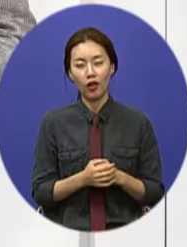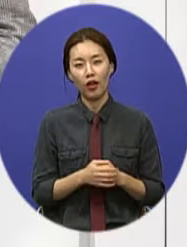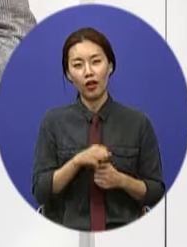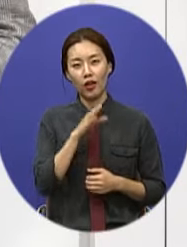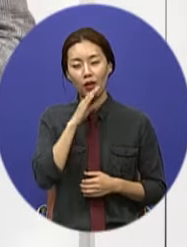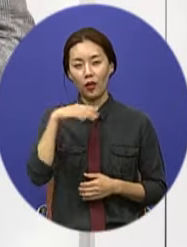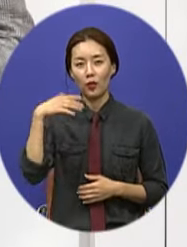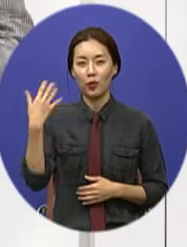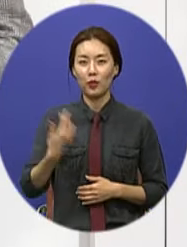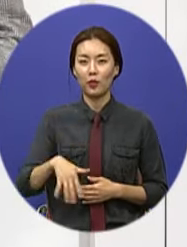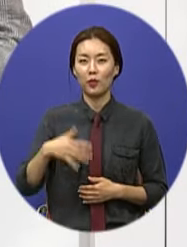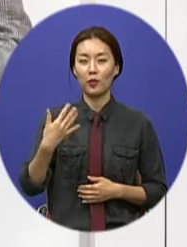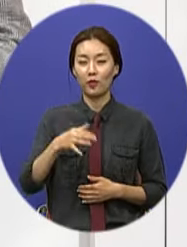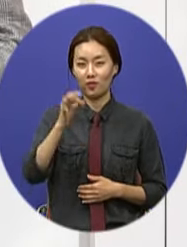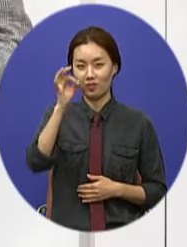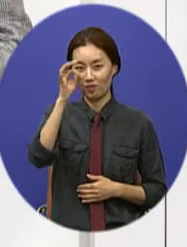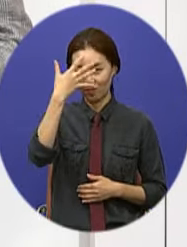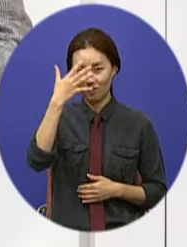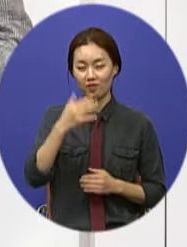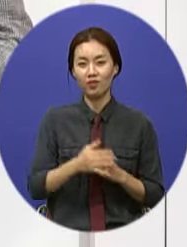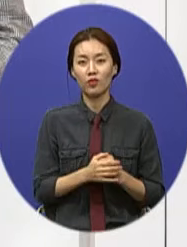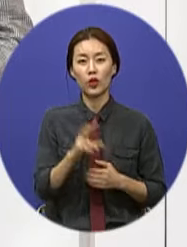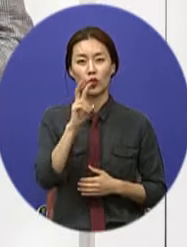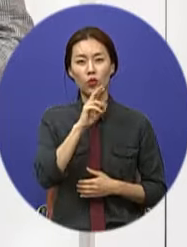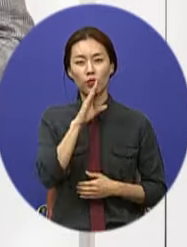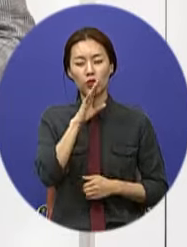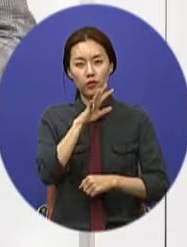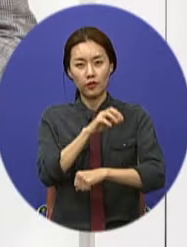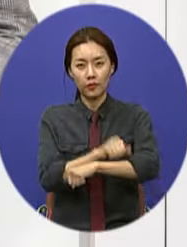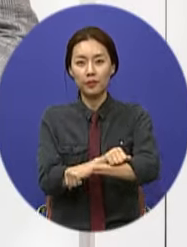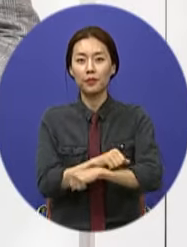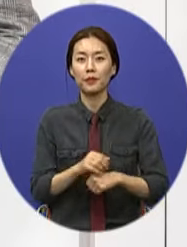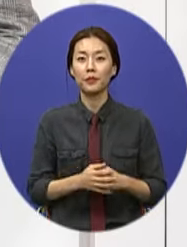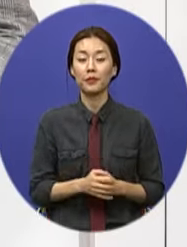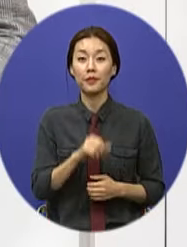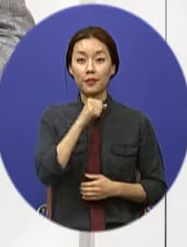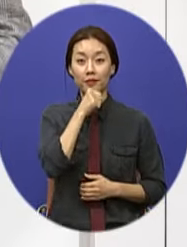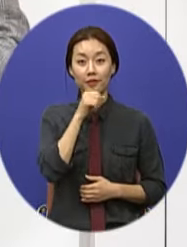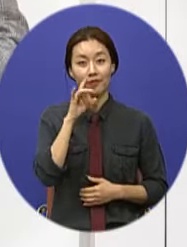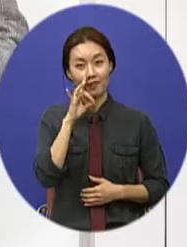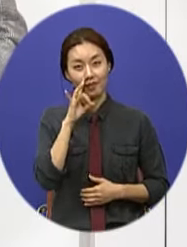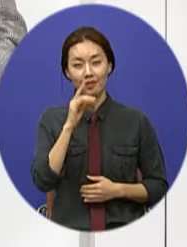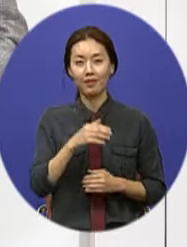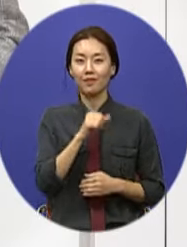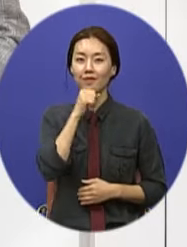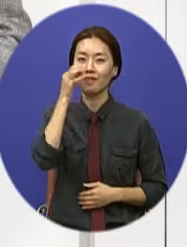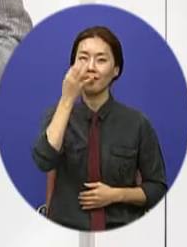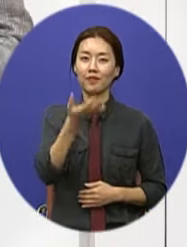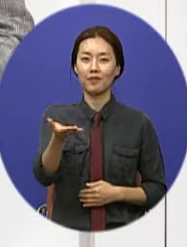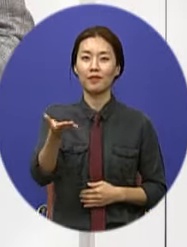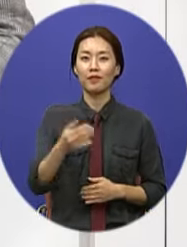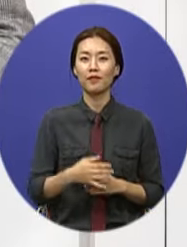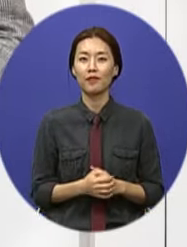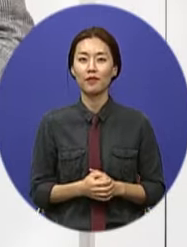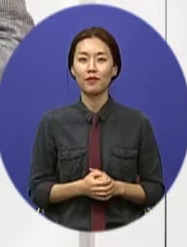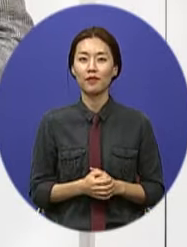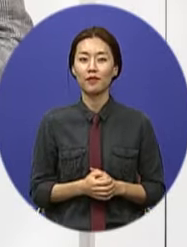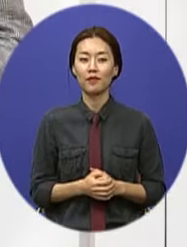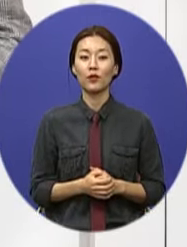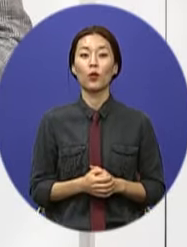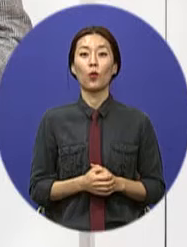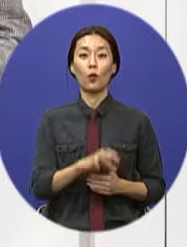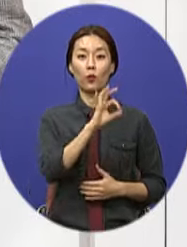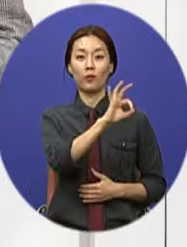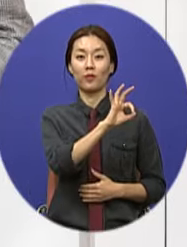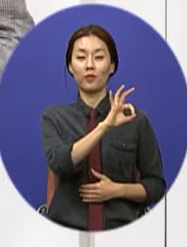노래 실력을 네. 또 잘 발휘해 주시네요. 아주 노래를 참 구성지게 잘 하시네요. 그러게요. 네. 자, 점수가 궁금합니다. 점수 보여주세요. 네. 점수